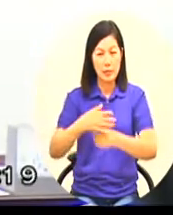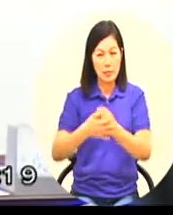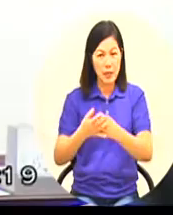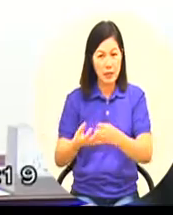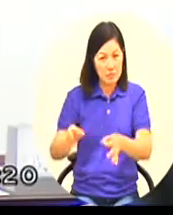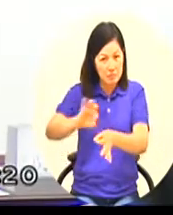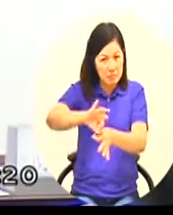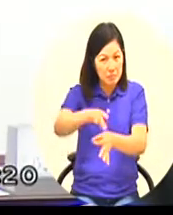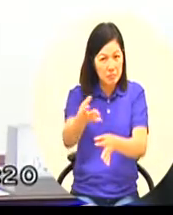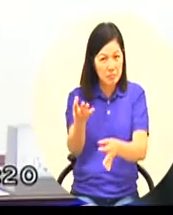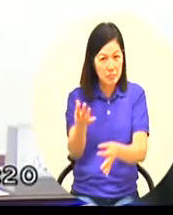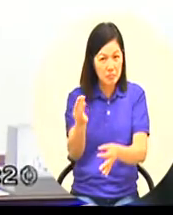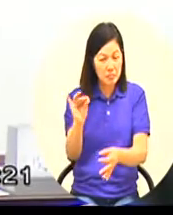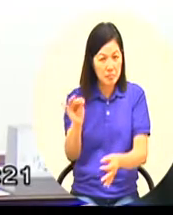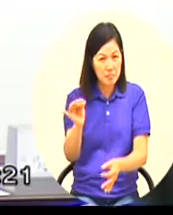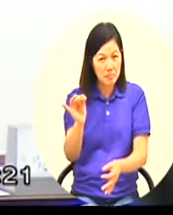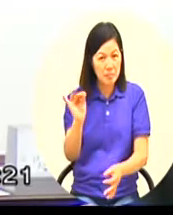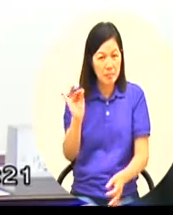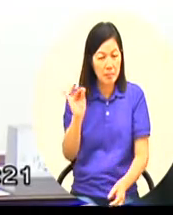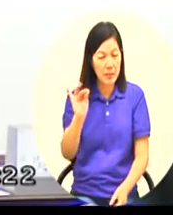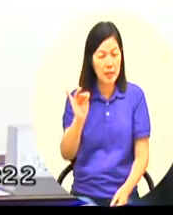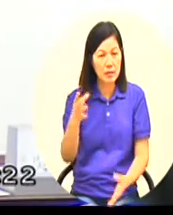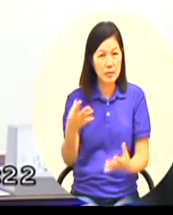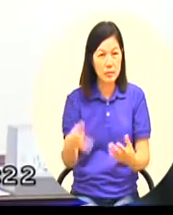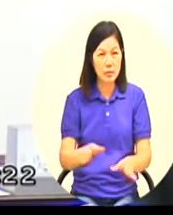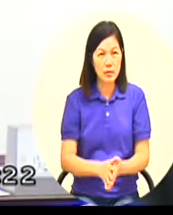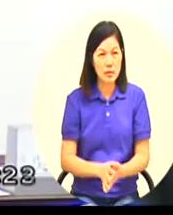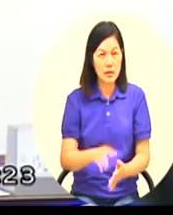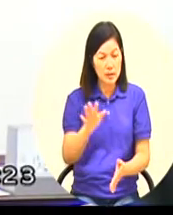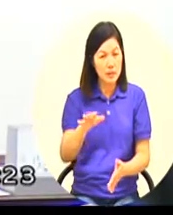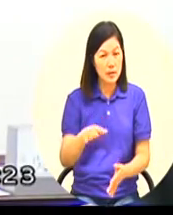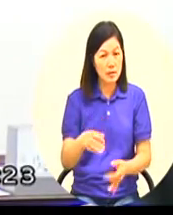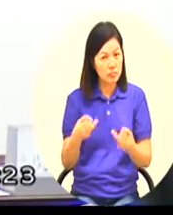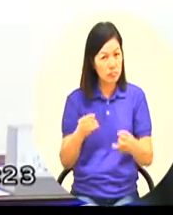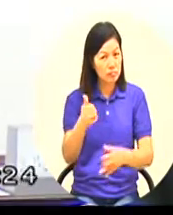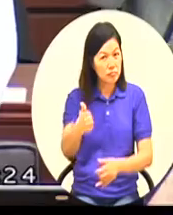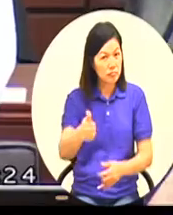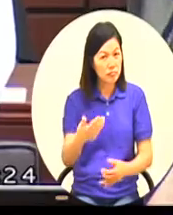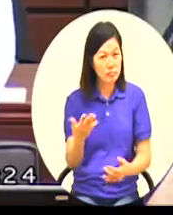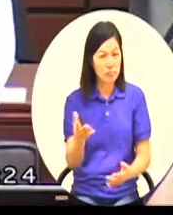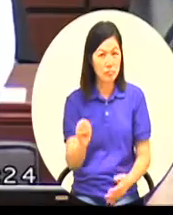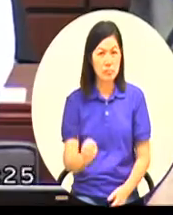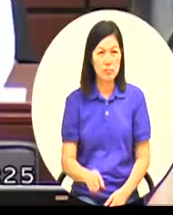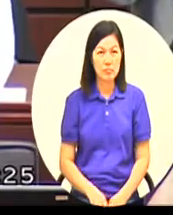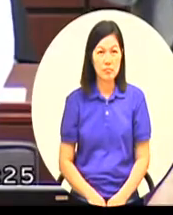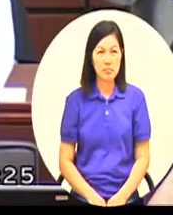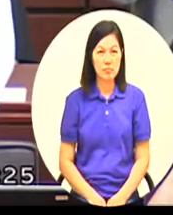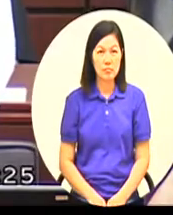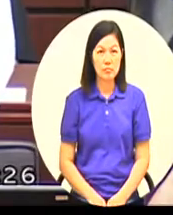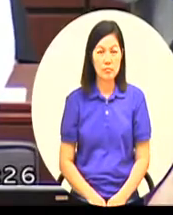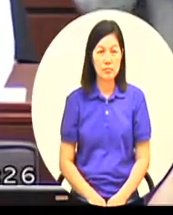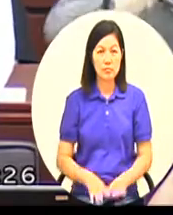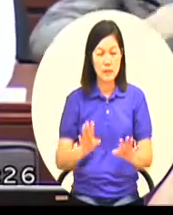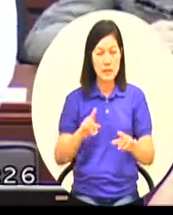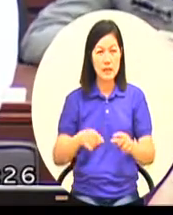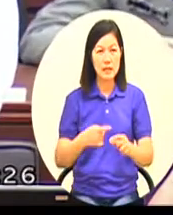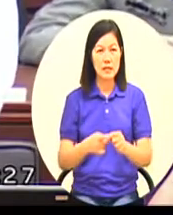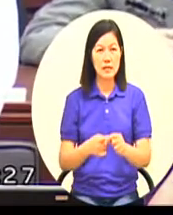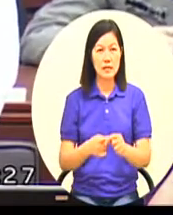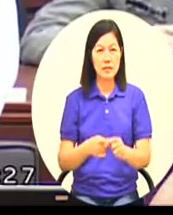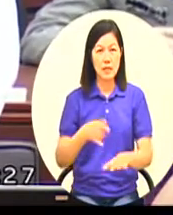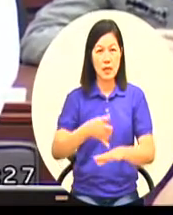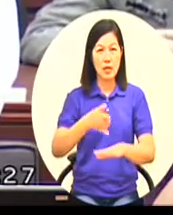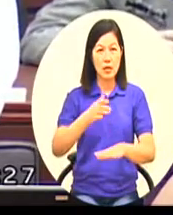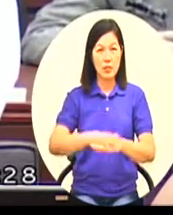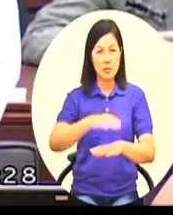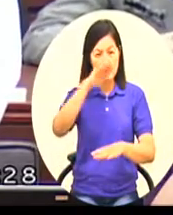样会有效的医疗分级吗？ 跟议员报告，其实 我们今年譬如说我们登革热就是